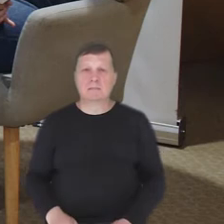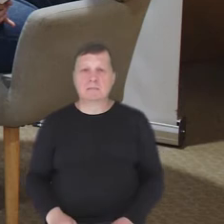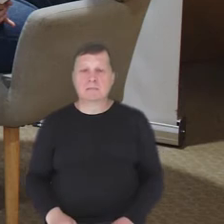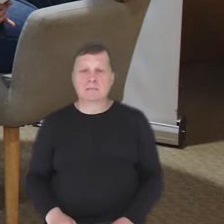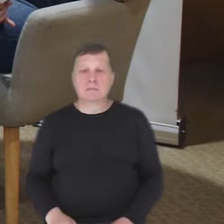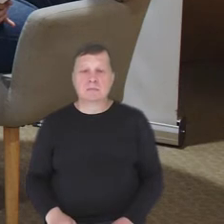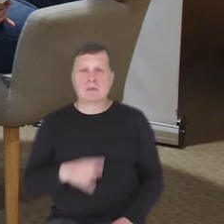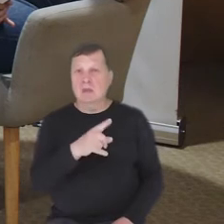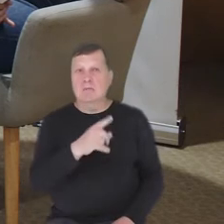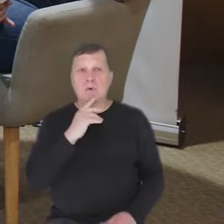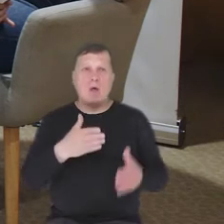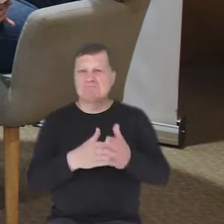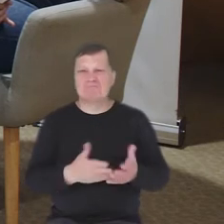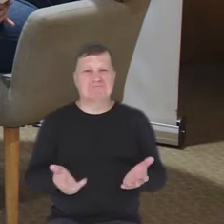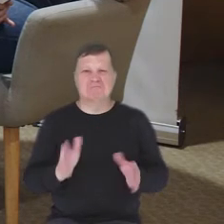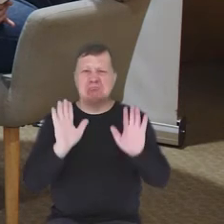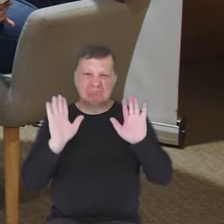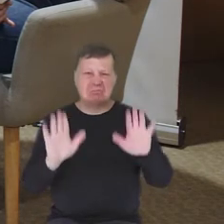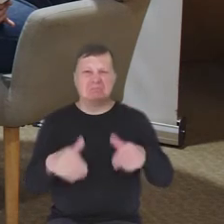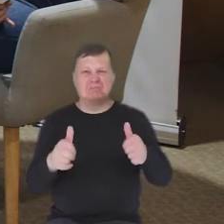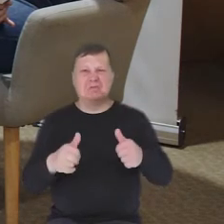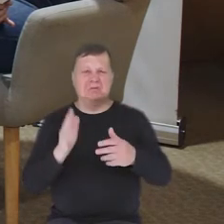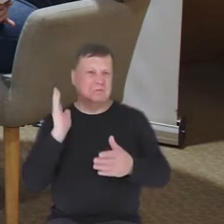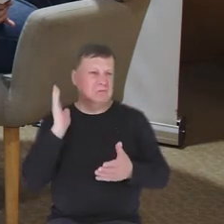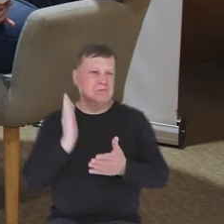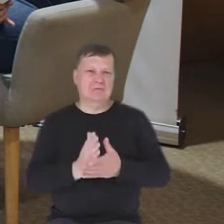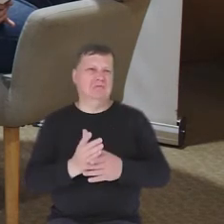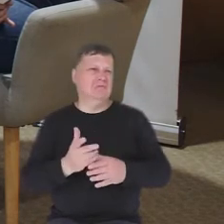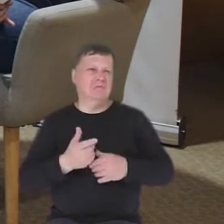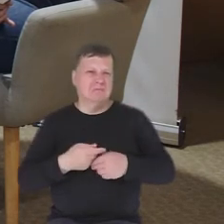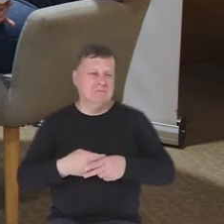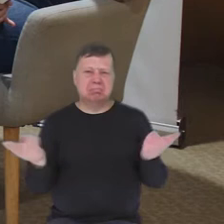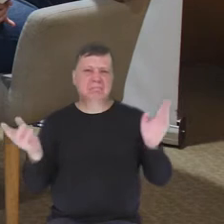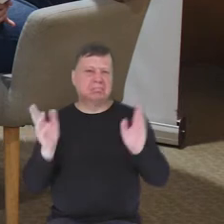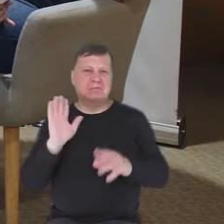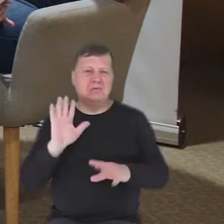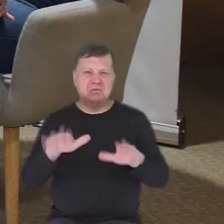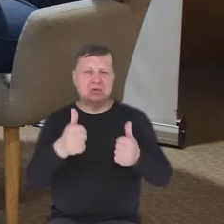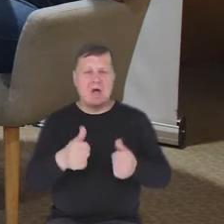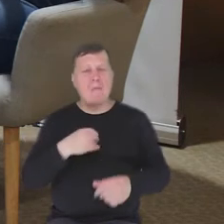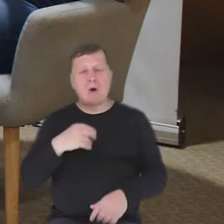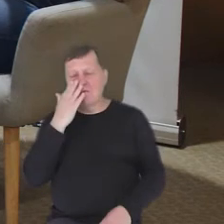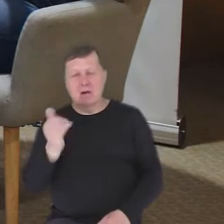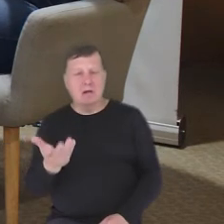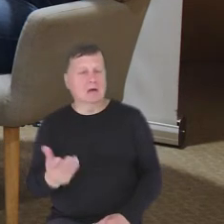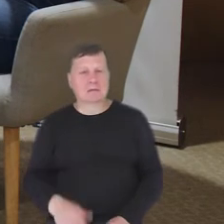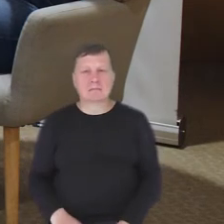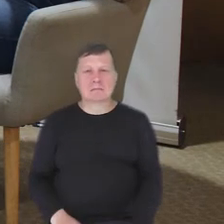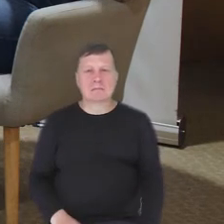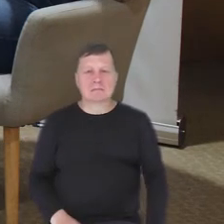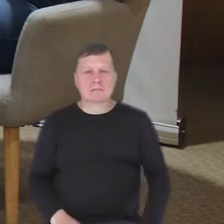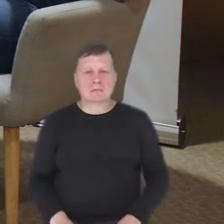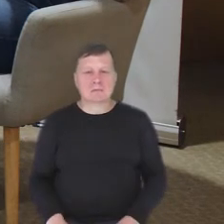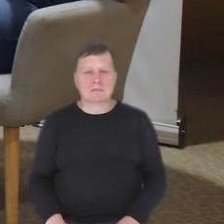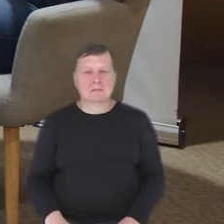już nie ma ściany, tam to peron odjechał i nikt się nie trzyma poręczy. I zastanawiam się, jak to wygląda w Polsce. To